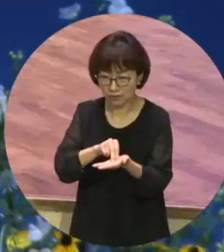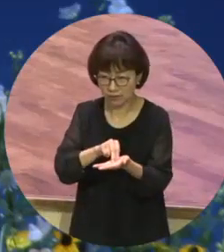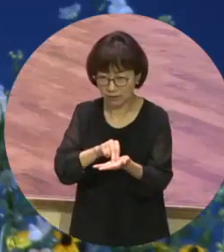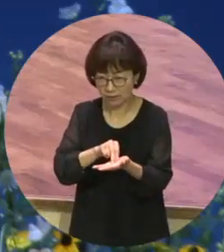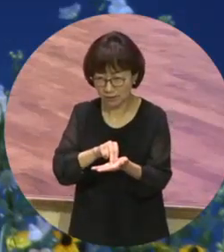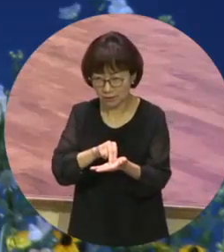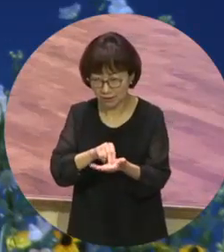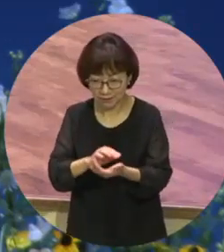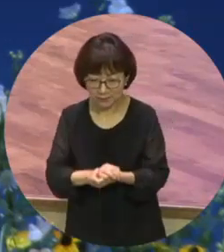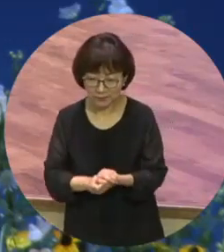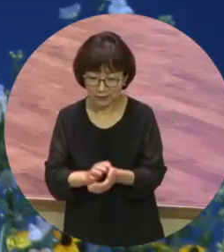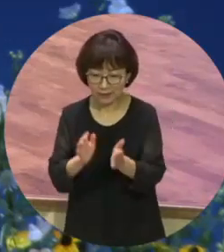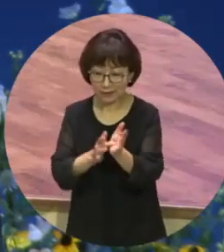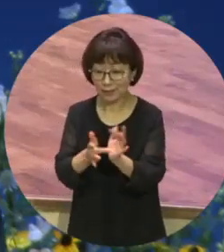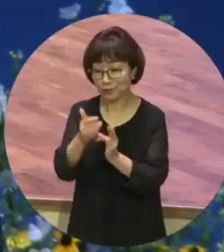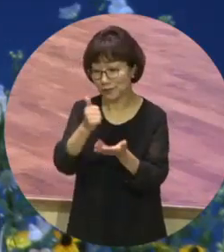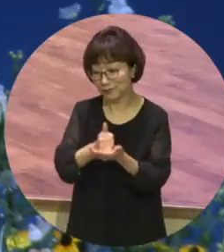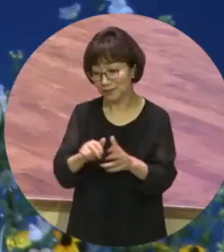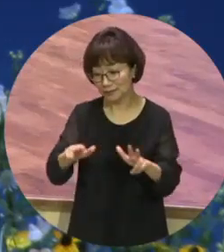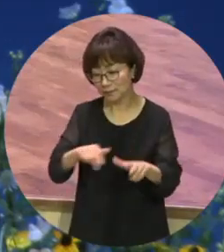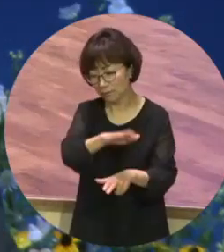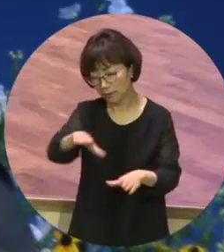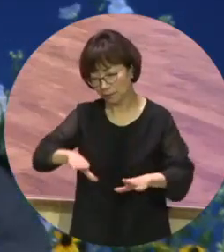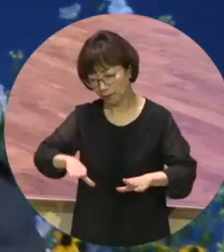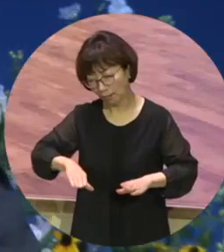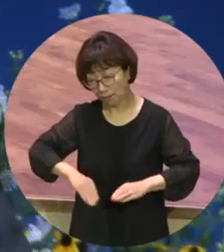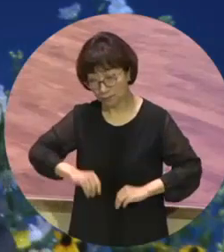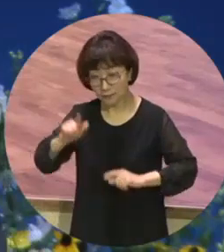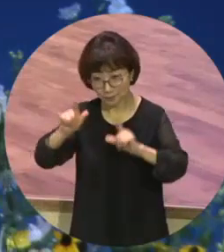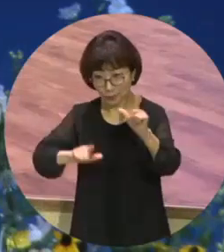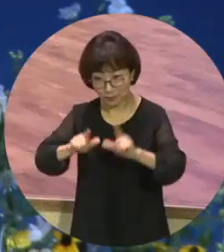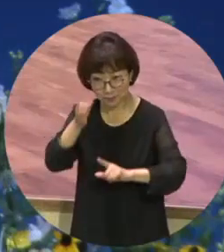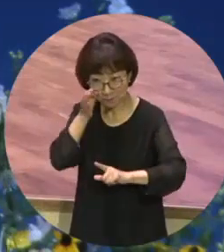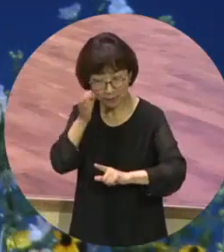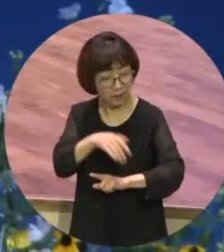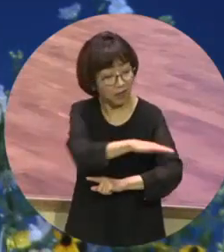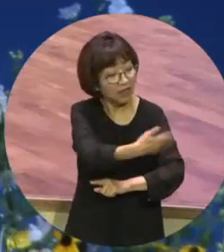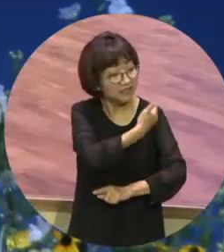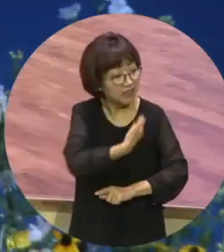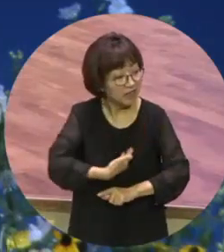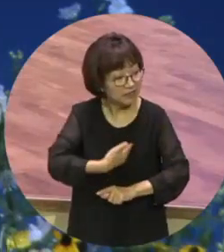문제예요. 예수님께서 이 현실 문제 앞에 제자들의